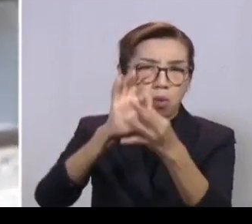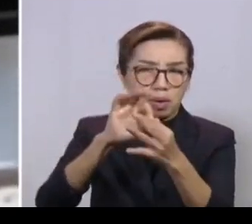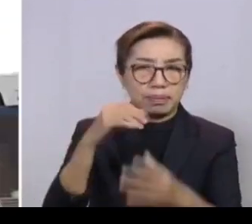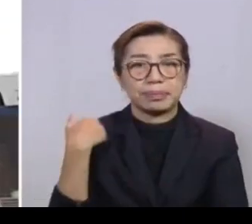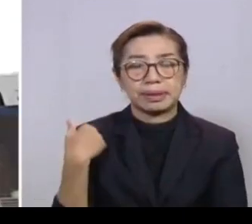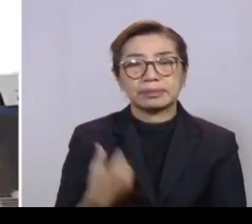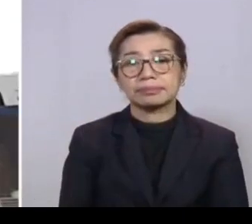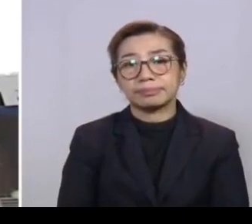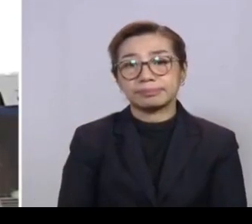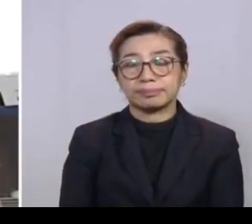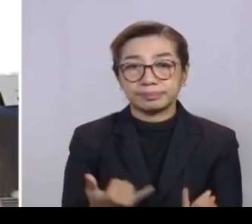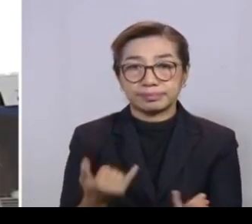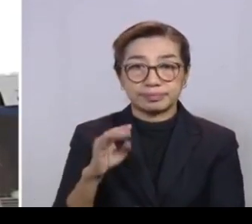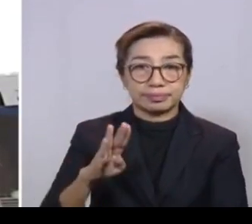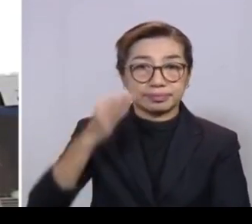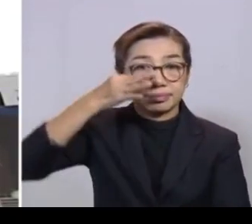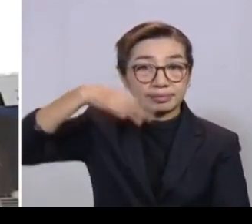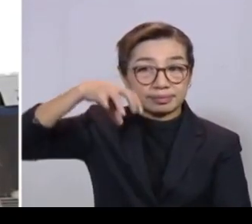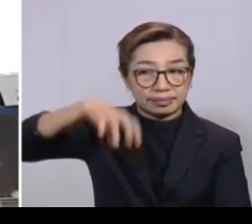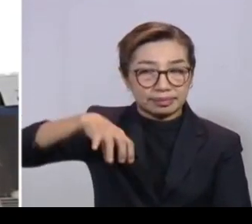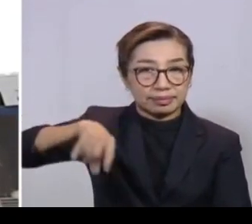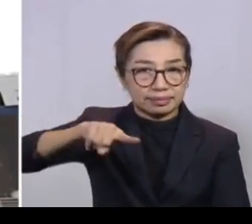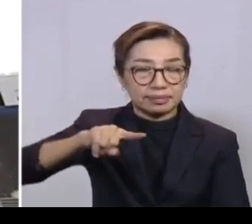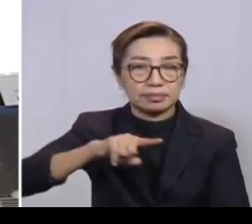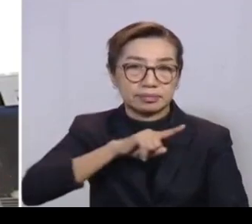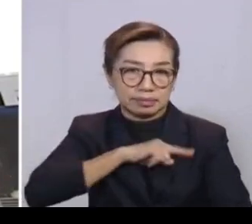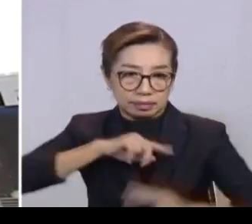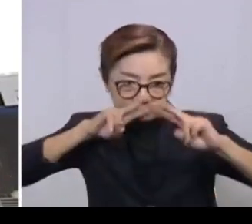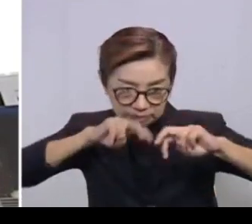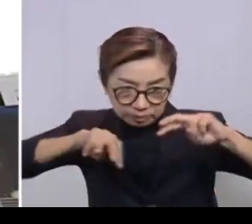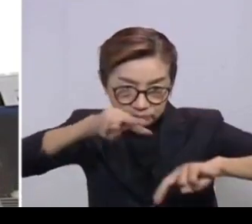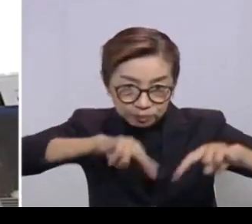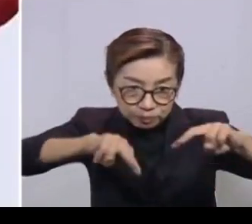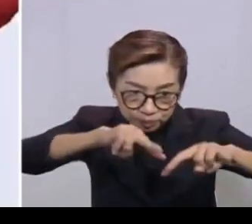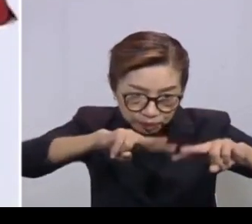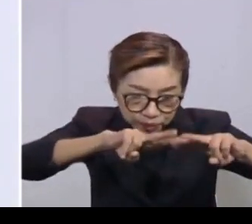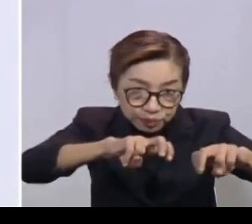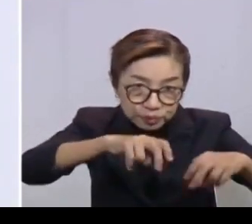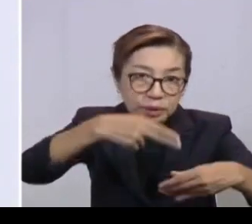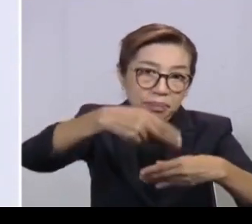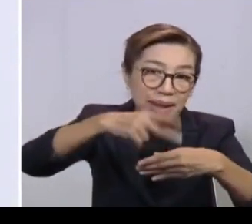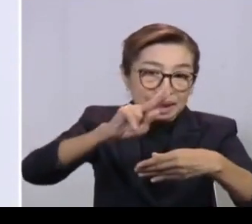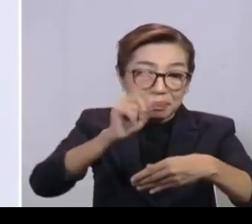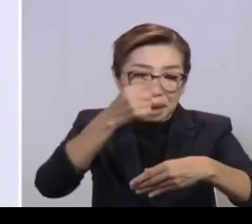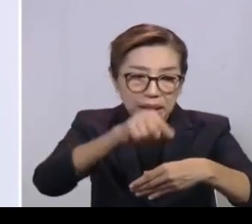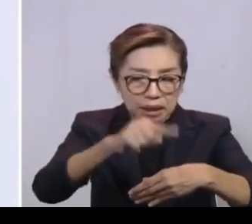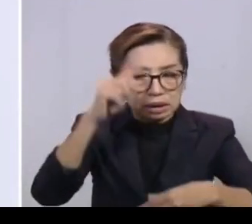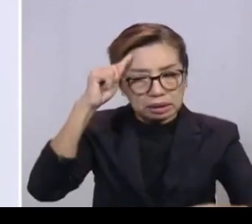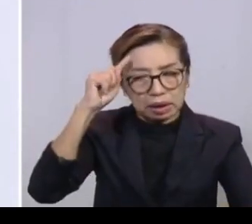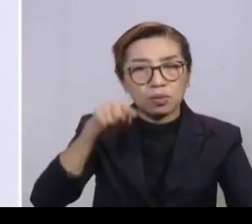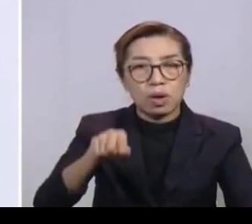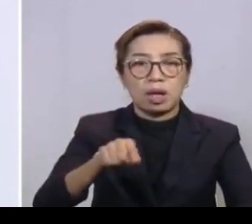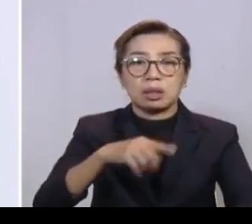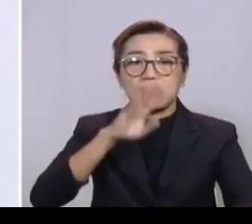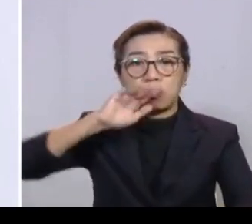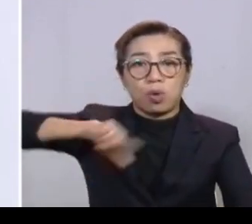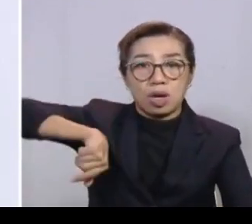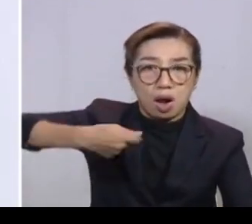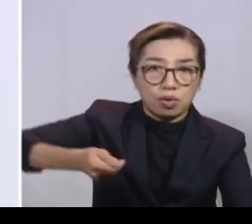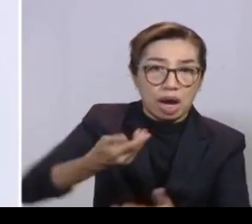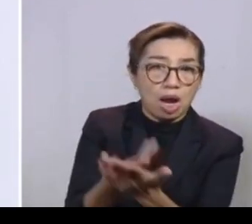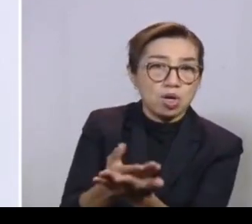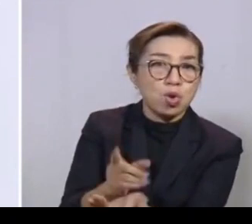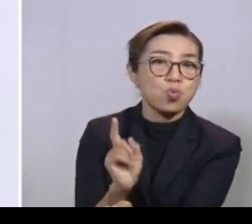upstreamภายใต้บมจปตทสำรวจและผลิตปิโตรเลียมก็คาดว่าจะได้ปัจจัยหนุนจากการสามารถรักษาระดับต้นทุนการผลิต